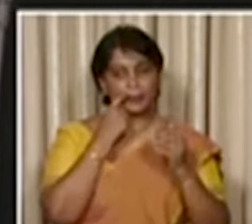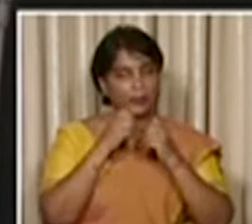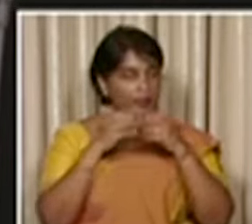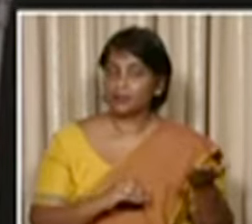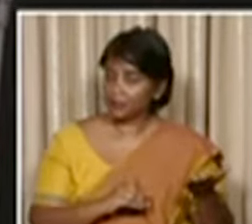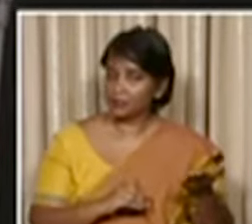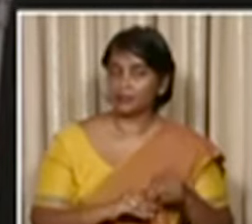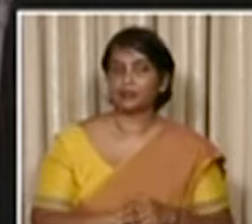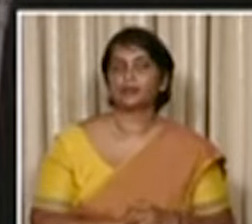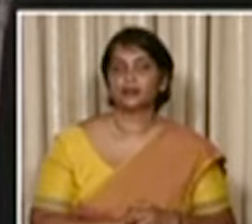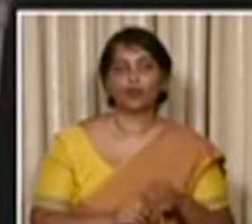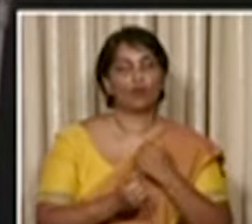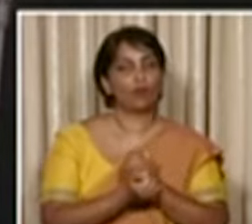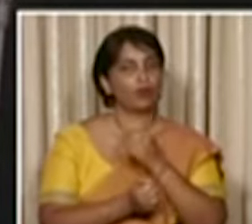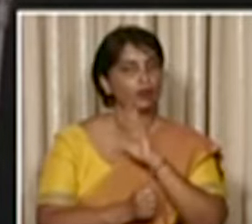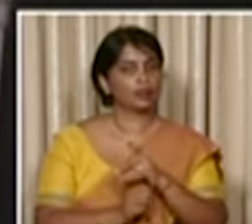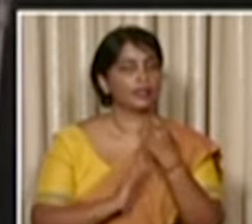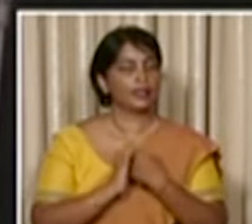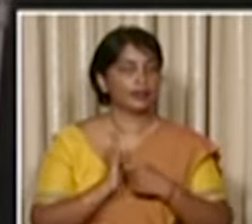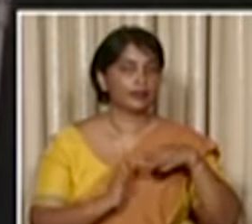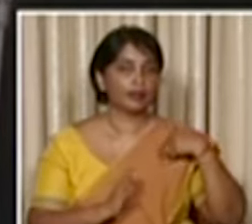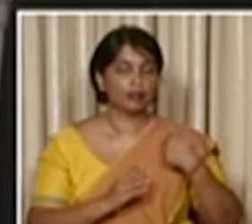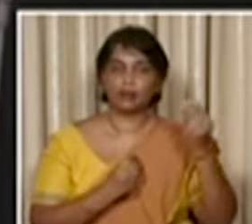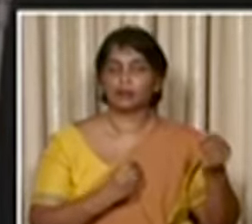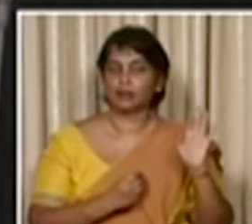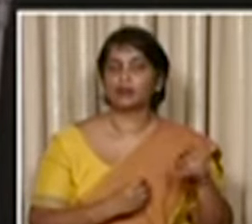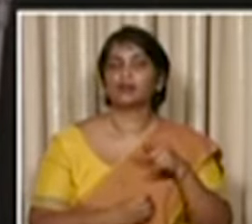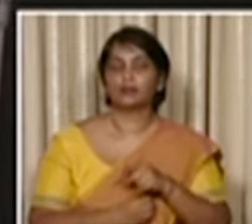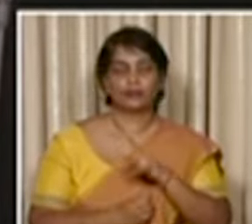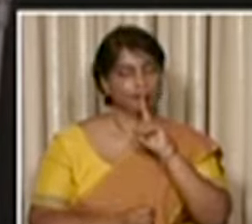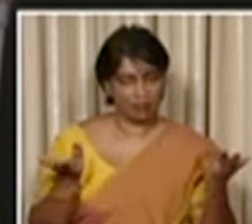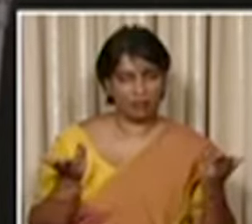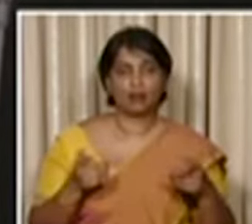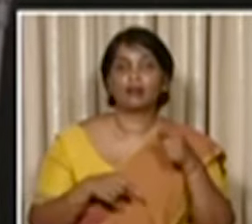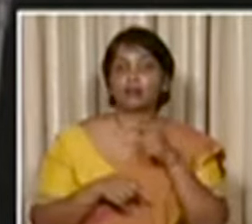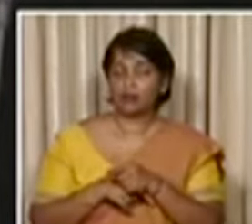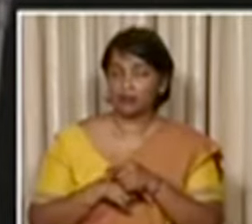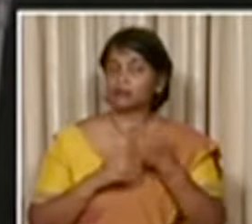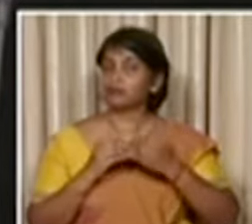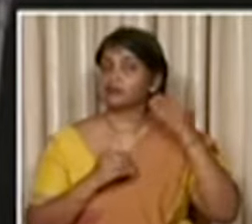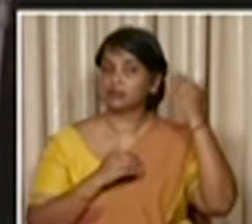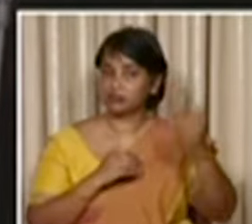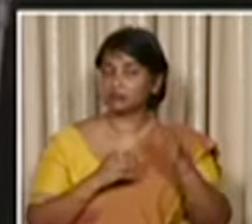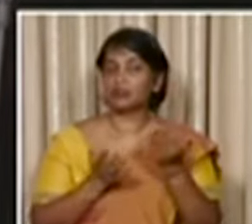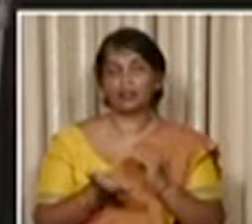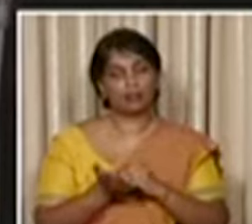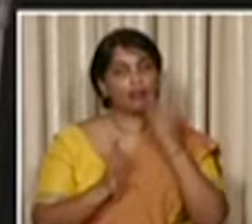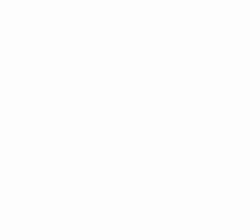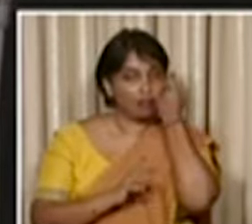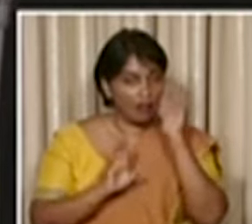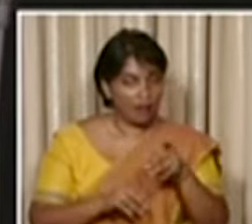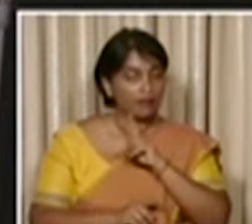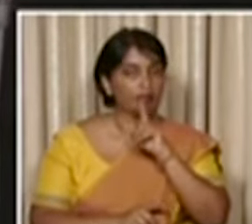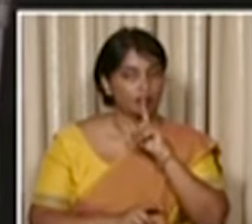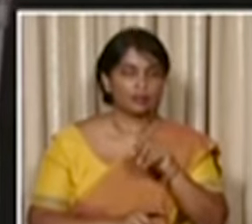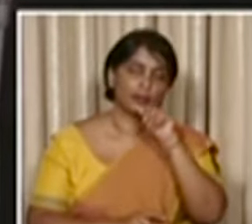වුණාට පස්සේ පොලිසිය විසින් නීතිපතිවරයාට ලබා දෙන බව තමයි සඳහන් කරලා තියෙන්නේ. මින් ඔබට ගිය තවත් කරුණු තියෙනවයි කියනවා නම්